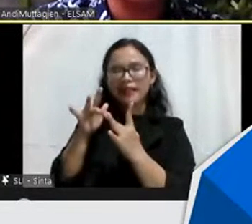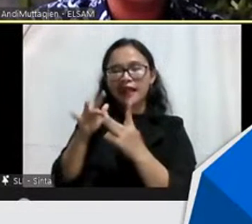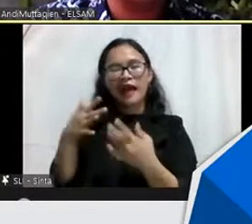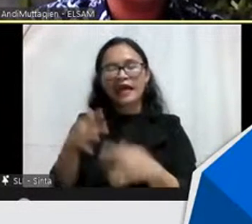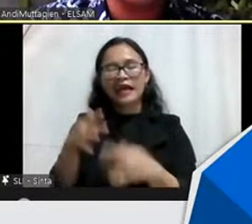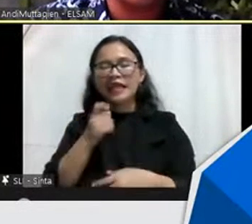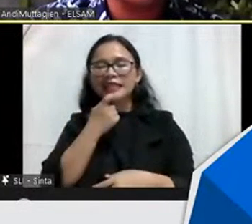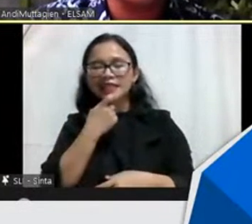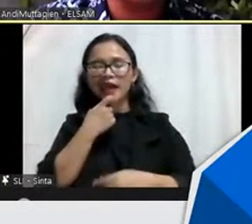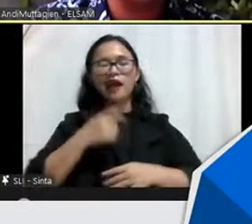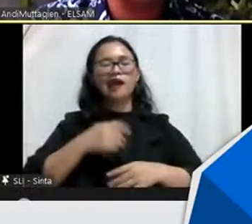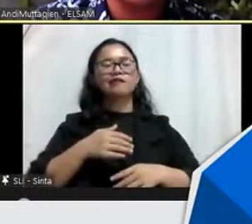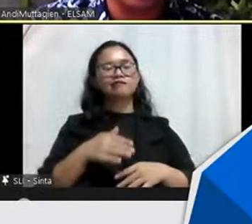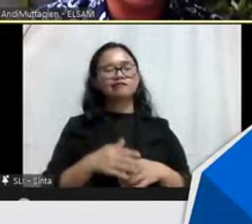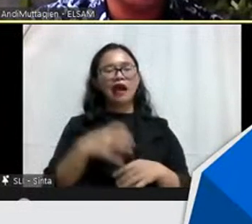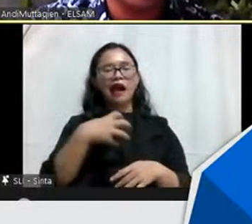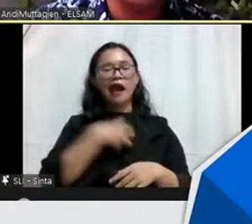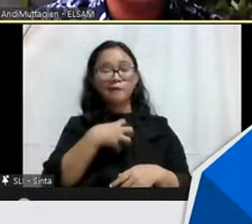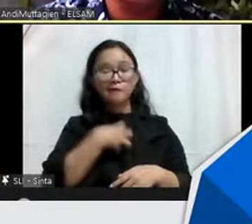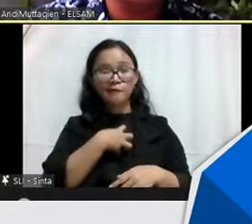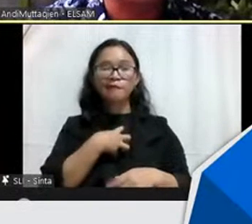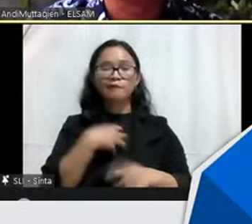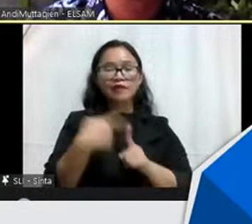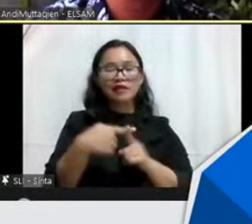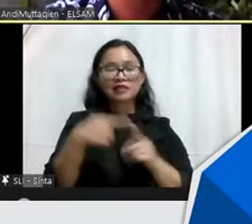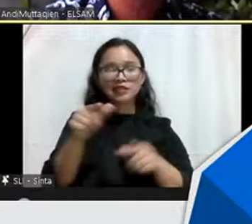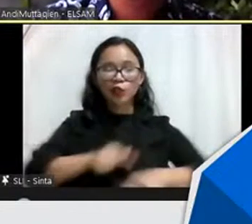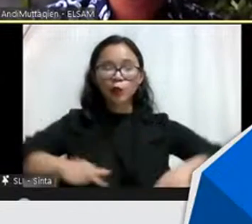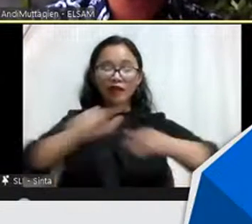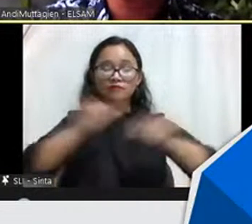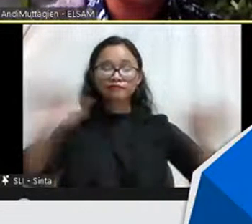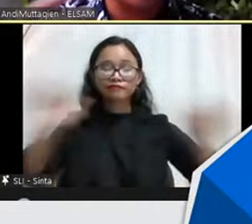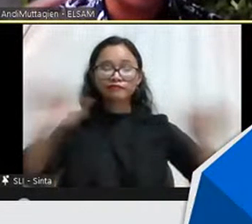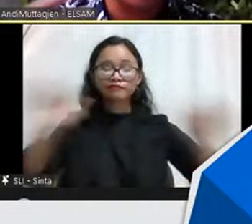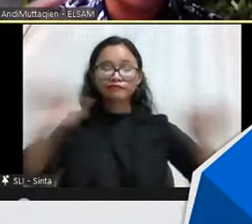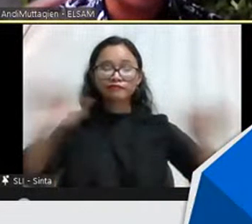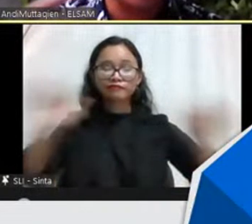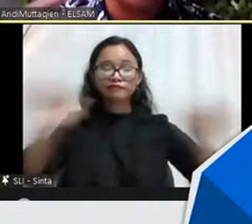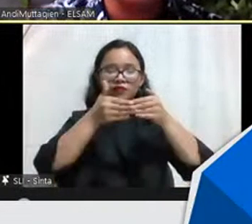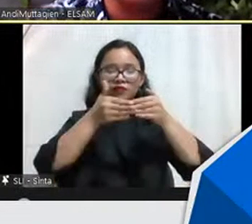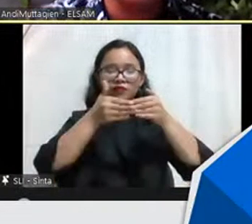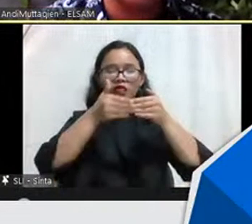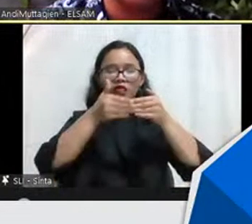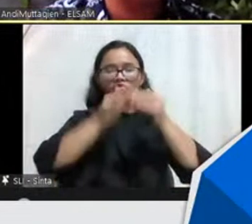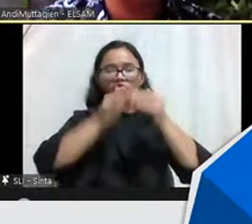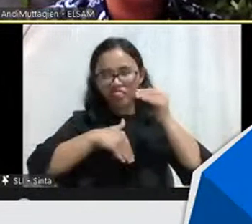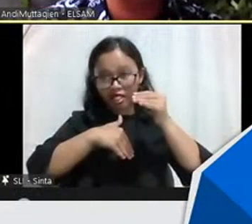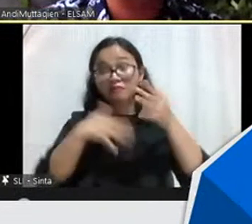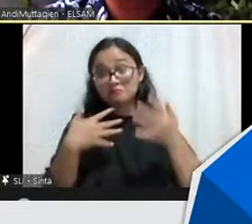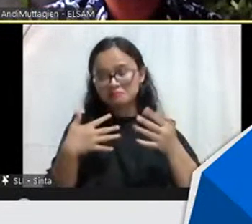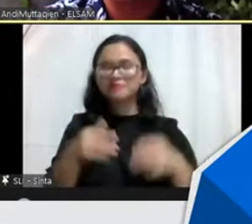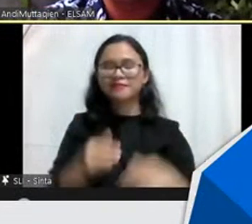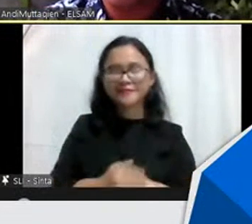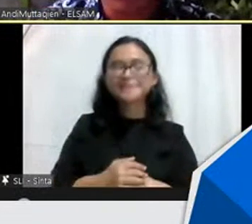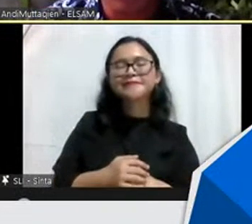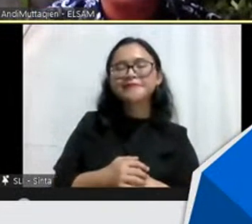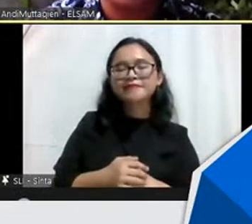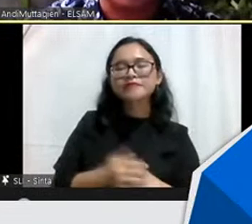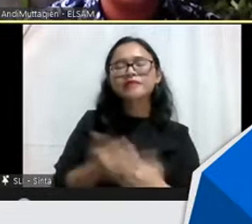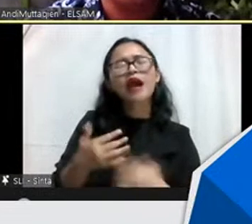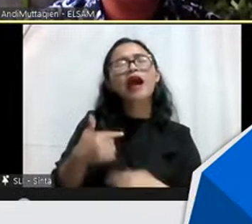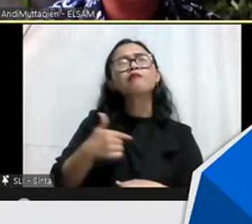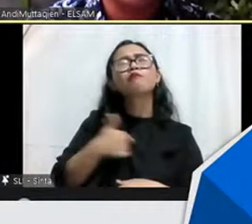hak asesi manusia di Indonesia ini dan lingkungan itu menurun Saya ingin juga menantang justru Eh bagaimana private